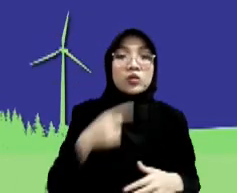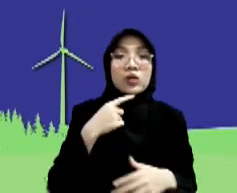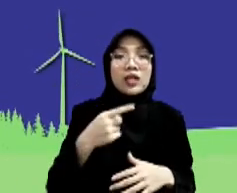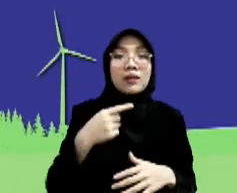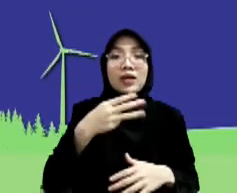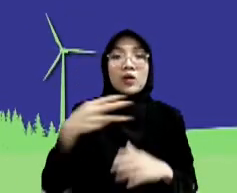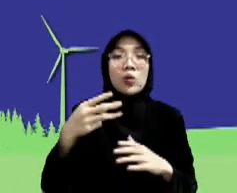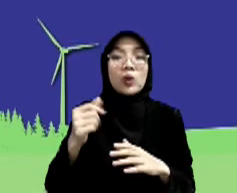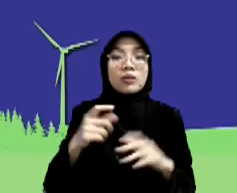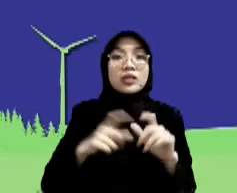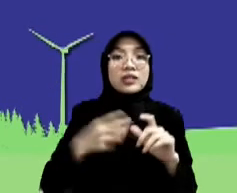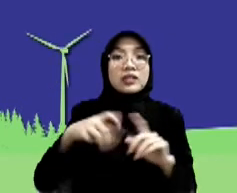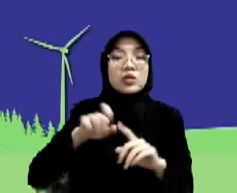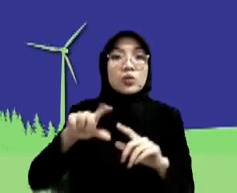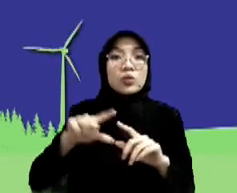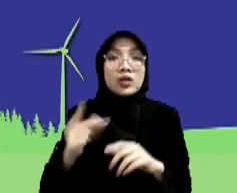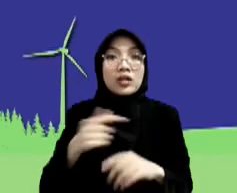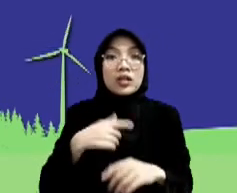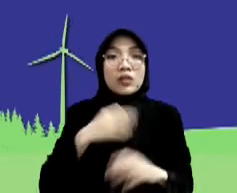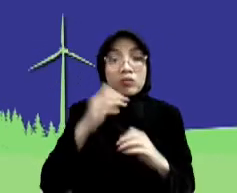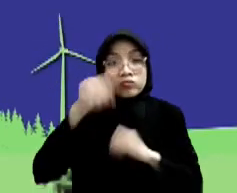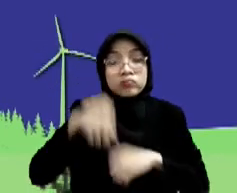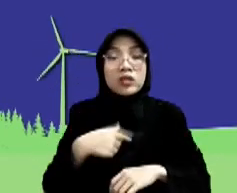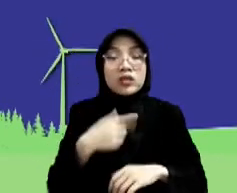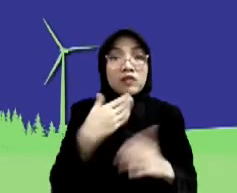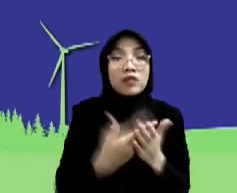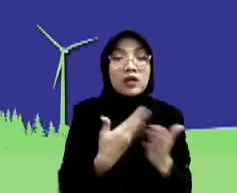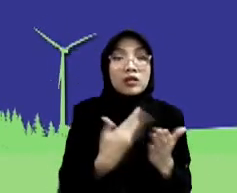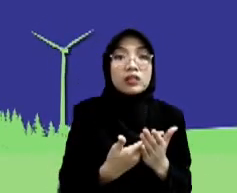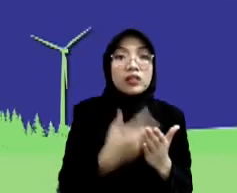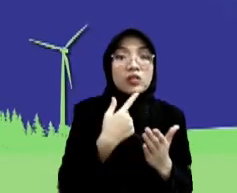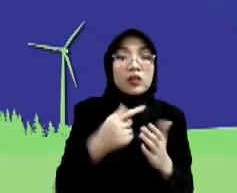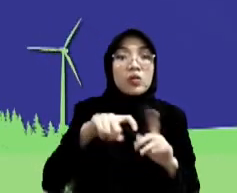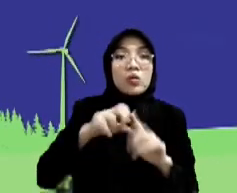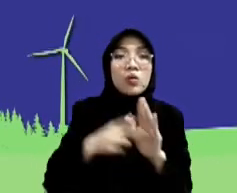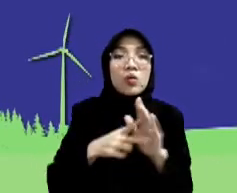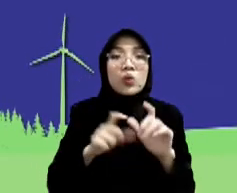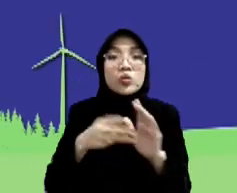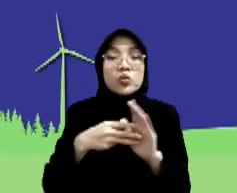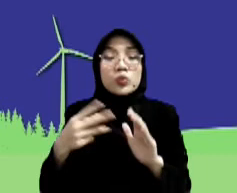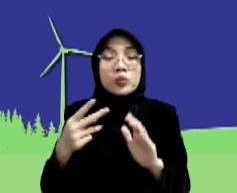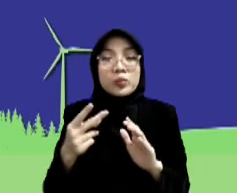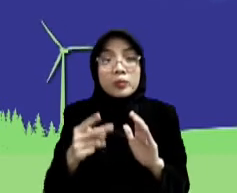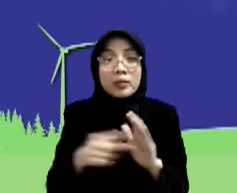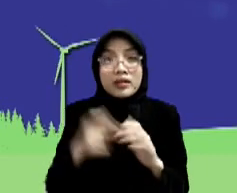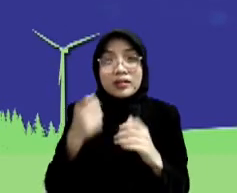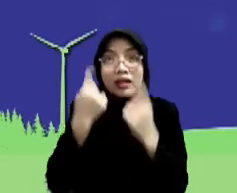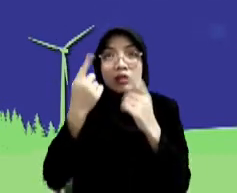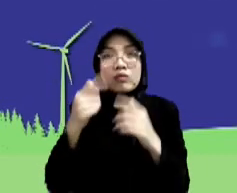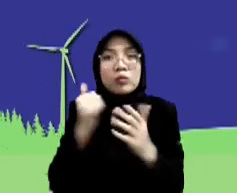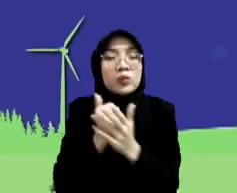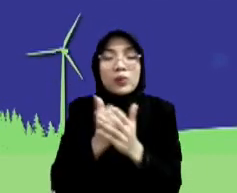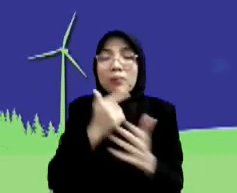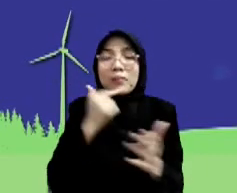ya dan I'm a great believer in the fact that eh consumer awareness itu sangat penting karena yang